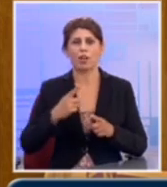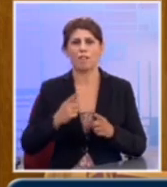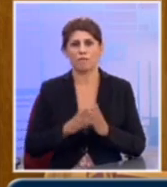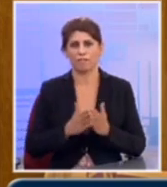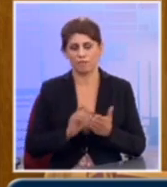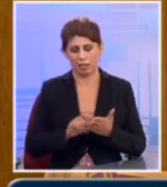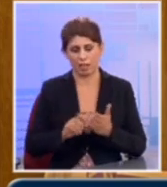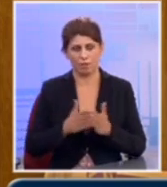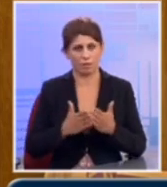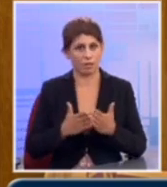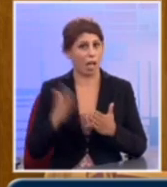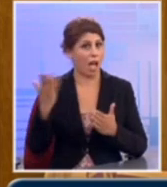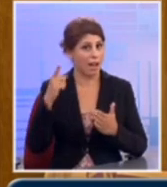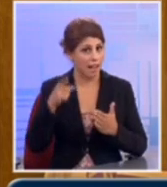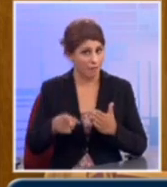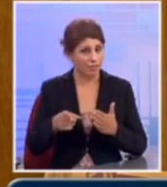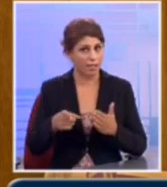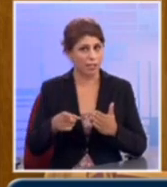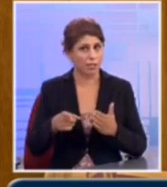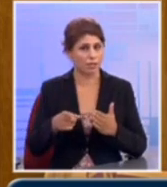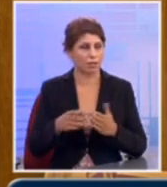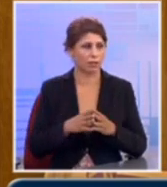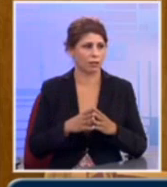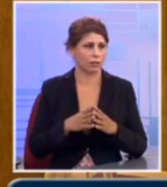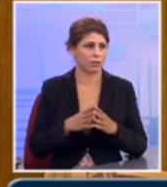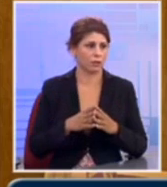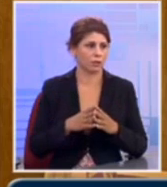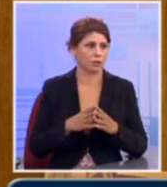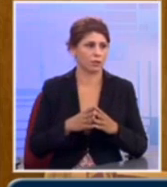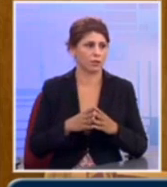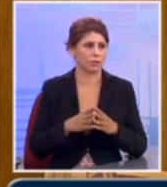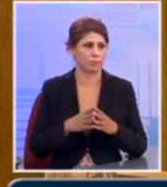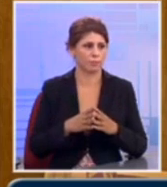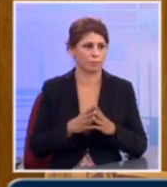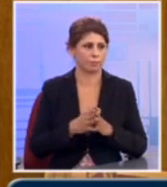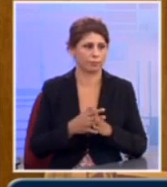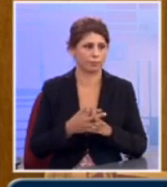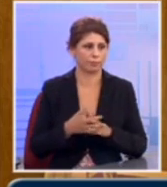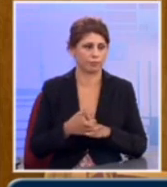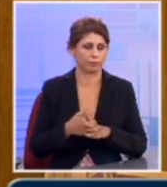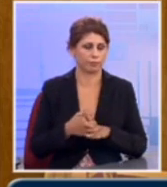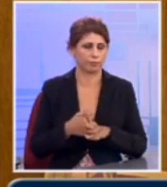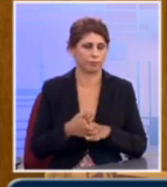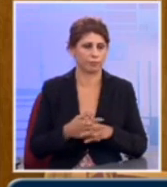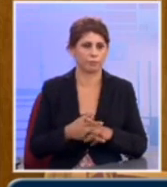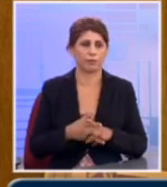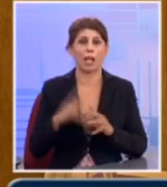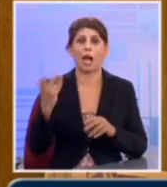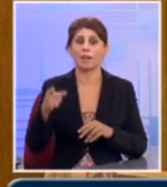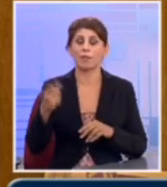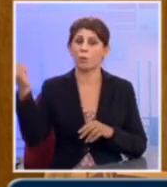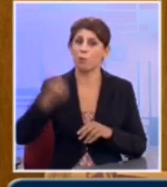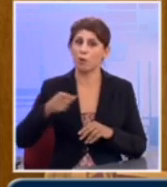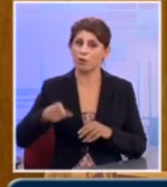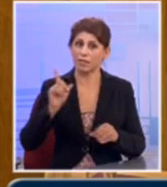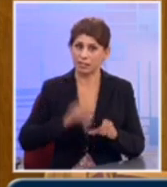βιβλία αν αυτές αν η αυτοί που είναι είναι που έχουν μερίδια σε αυτές